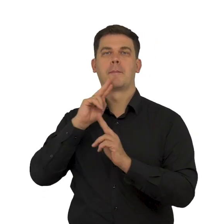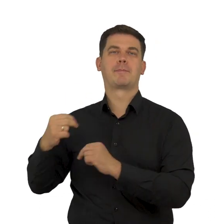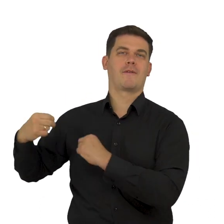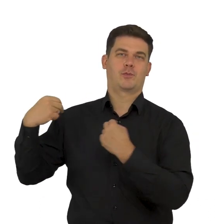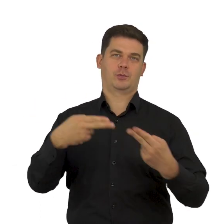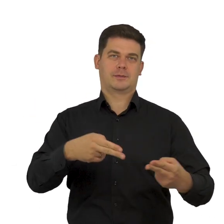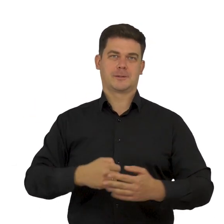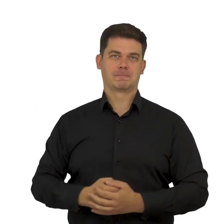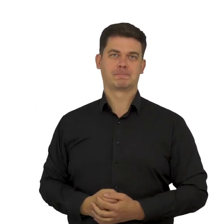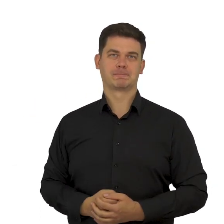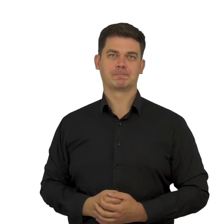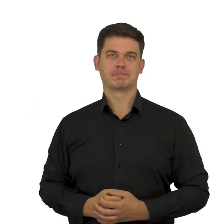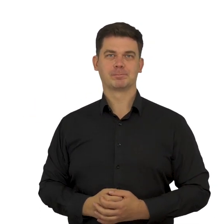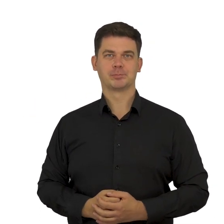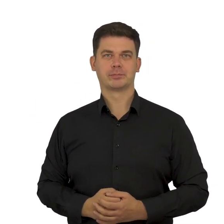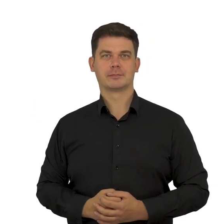Powrót.